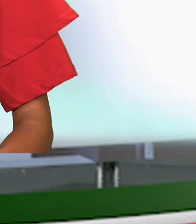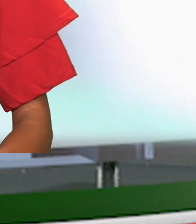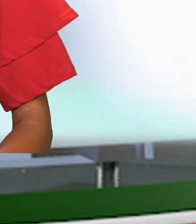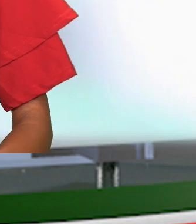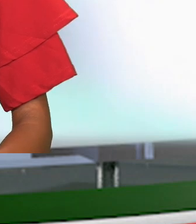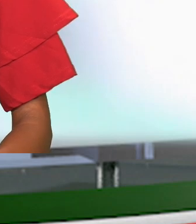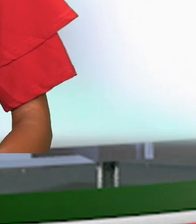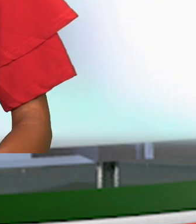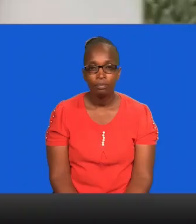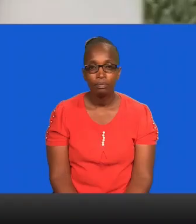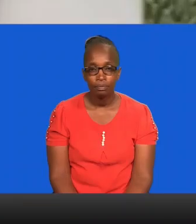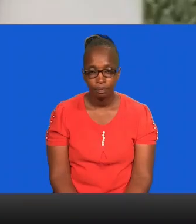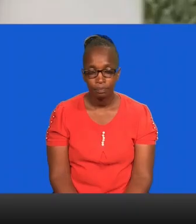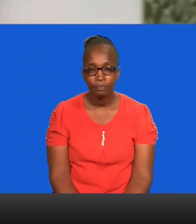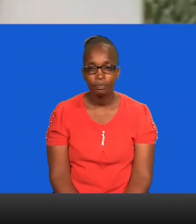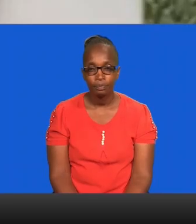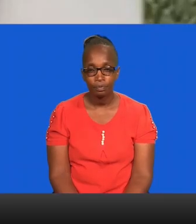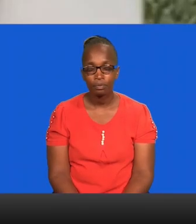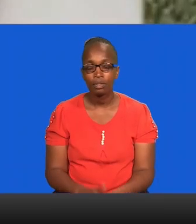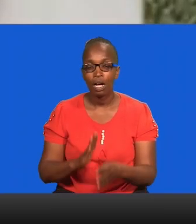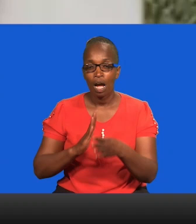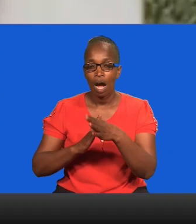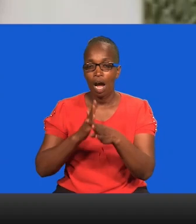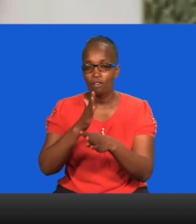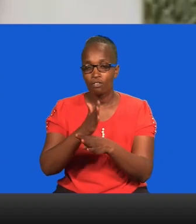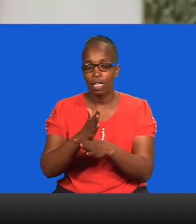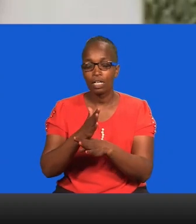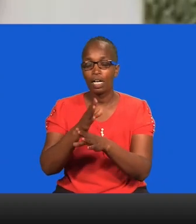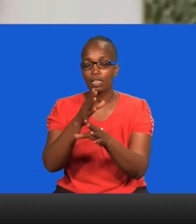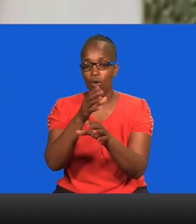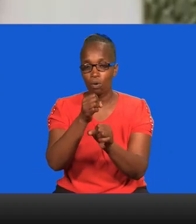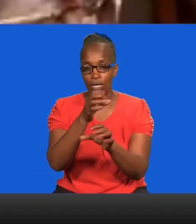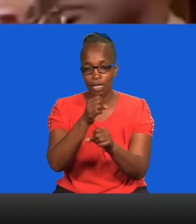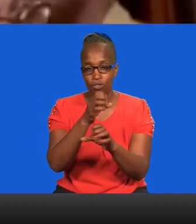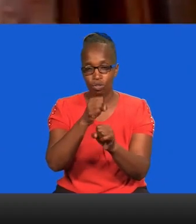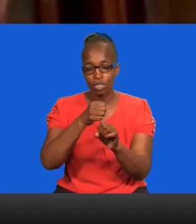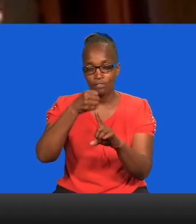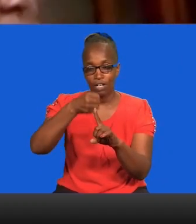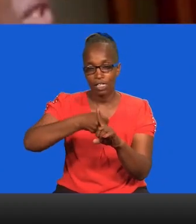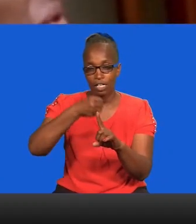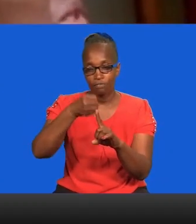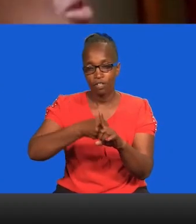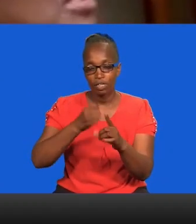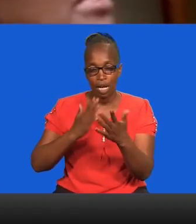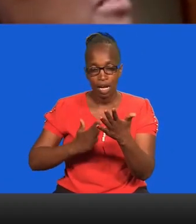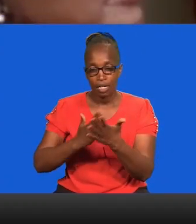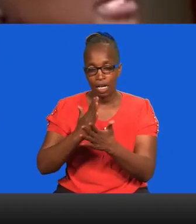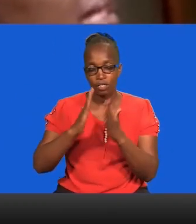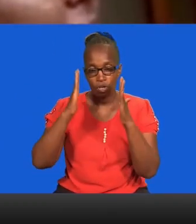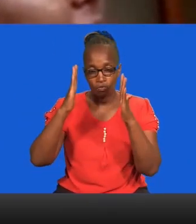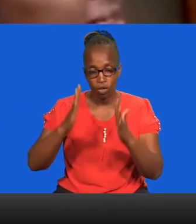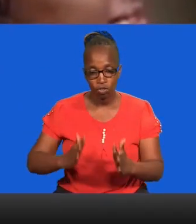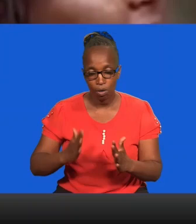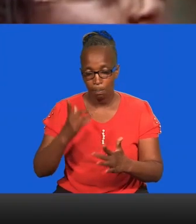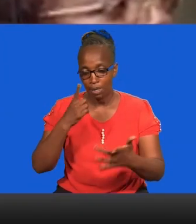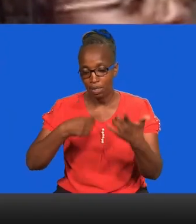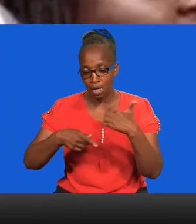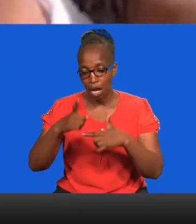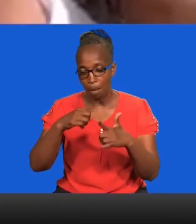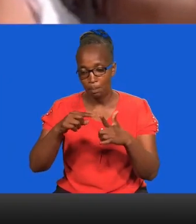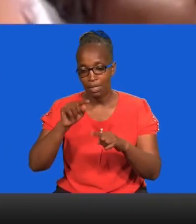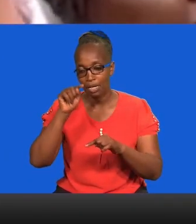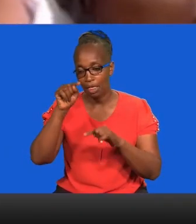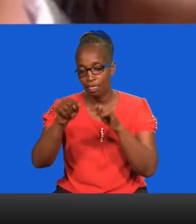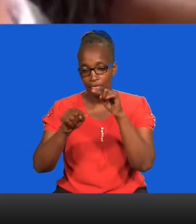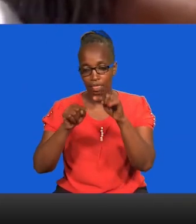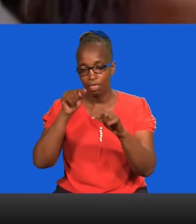tatanishi. Baada ya mashirika ya kutetea haki za kibinadamu kujitokeza na kushtumu mauaji